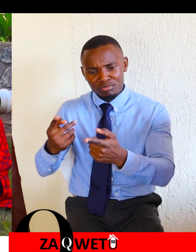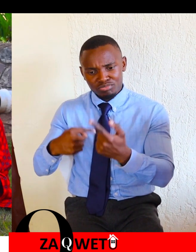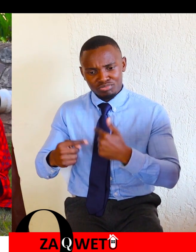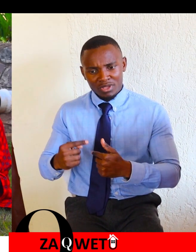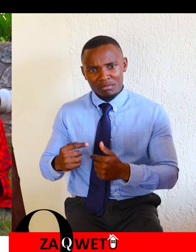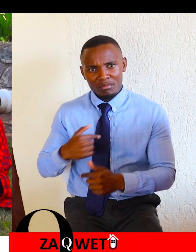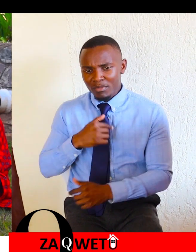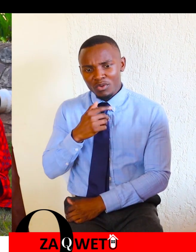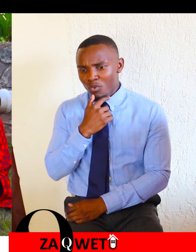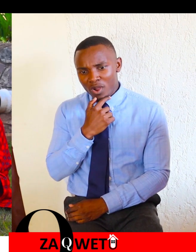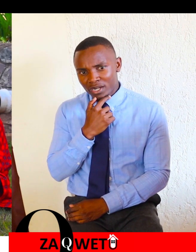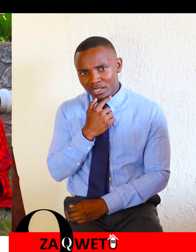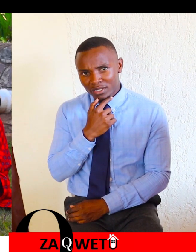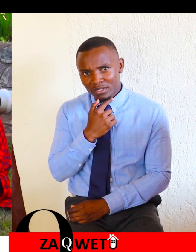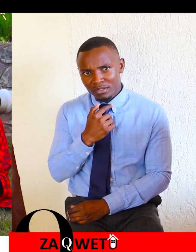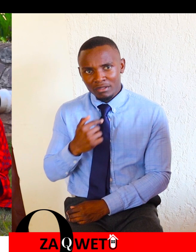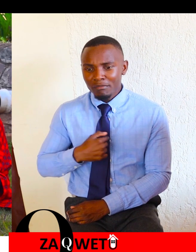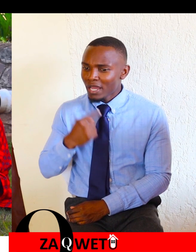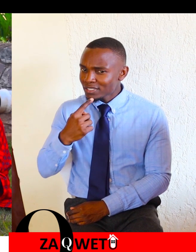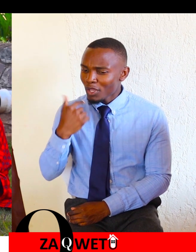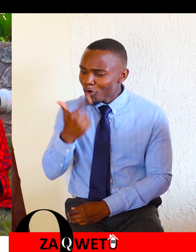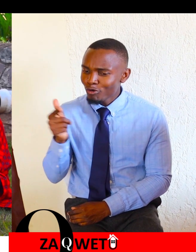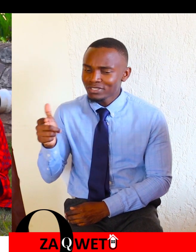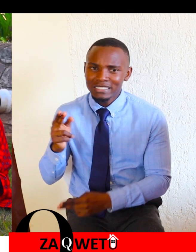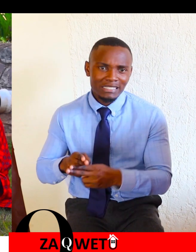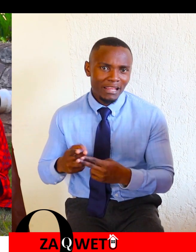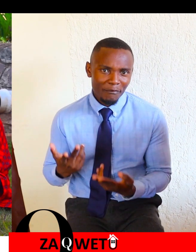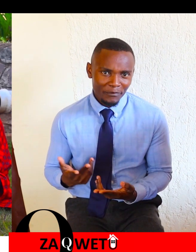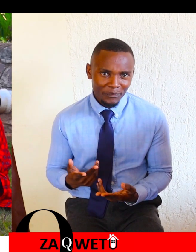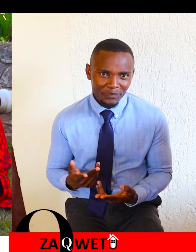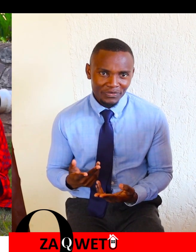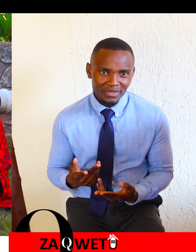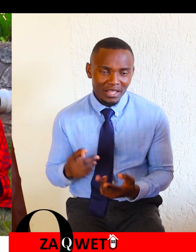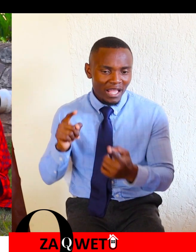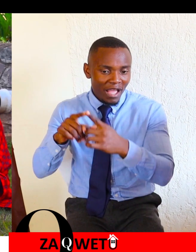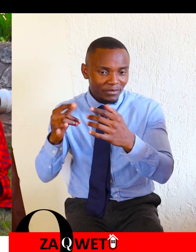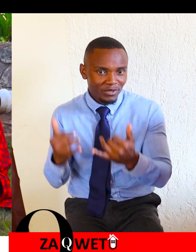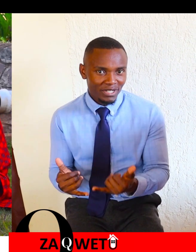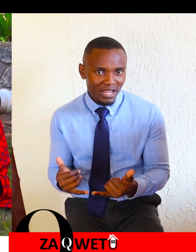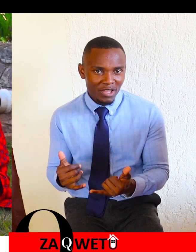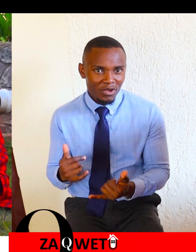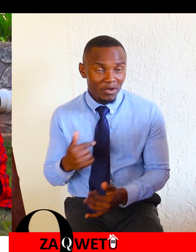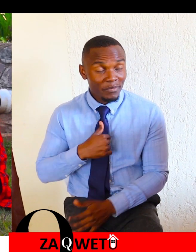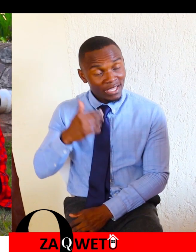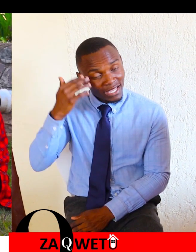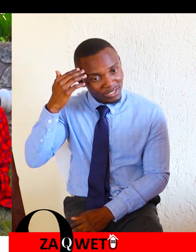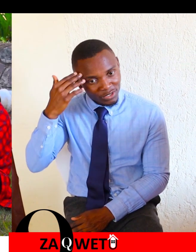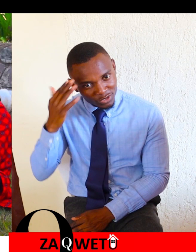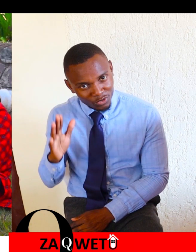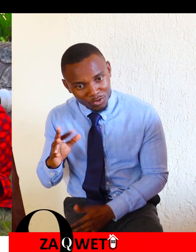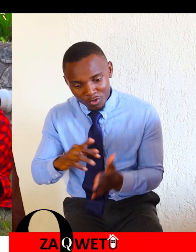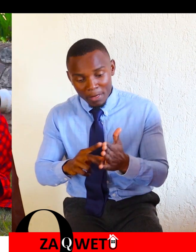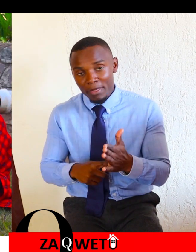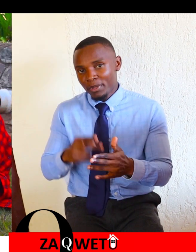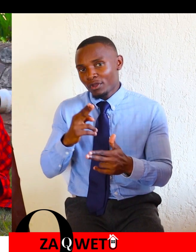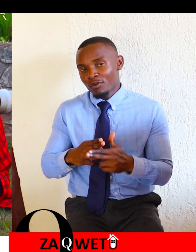Kitumbuki anaita sasa James Mteri Kitumbuki, nasema Kitumbuki nani tena? Sasa until to date